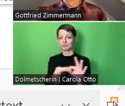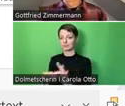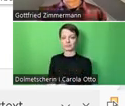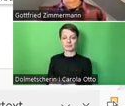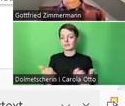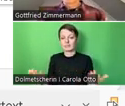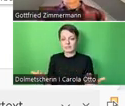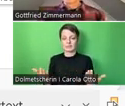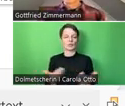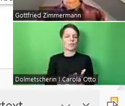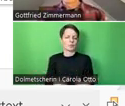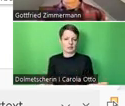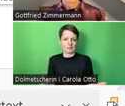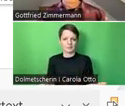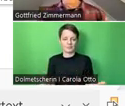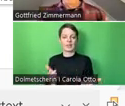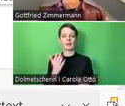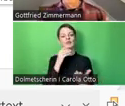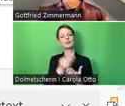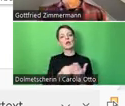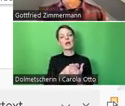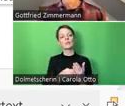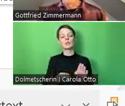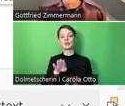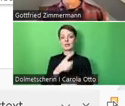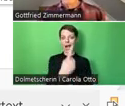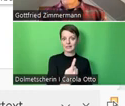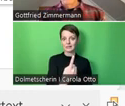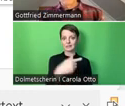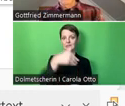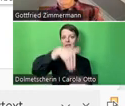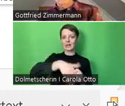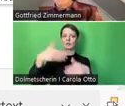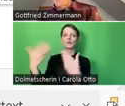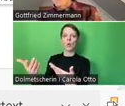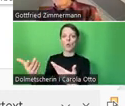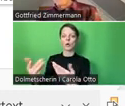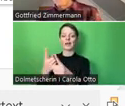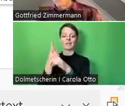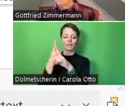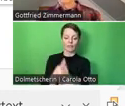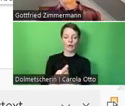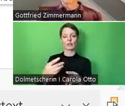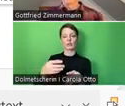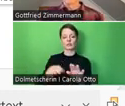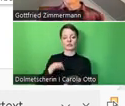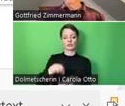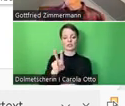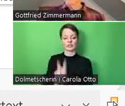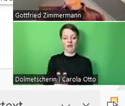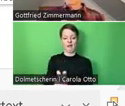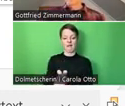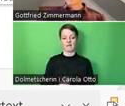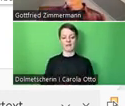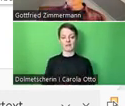Sie einfach beschreiben, Schritt 1 besteht aus so und so. Dann folgt Schritt 2 und so weiter.